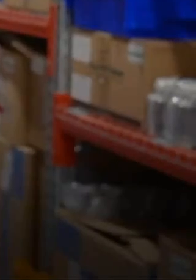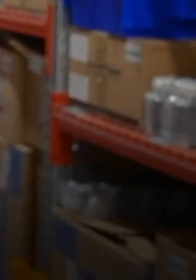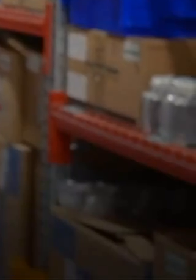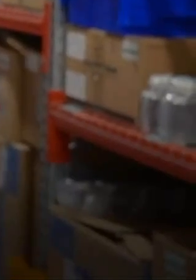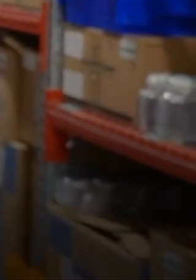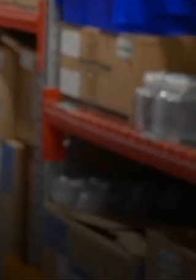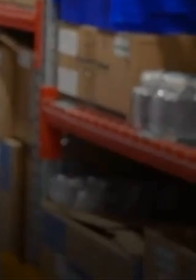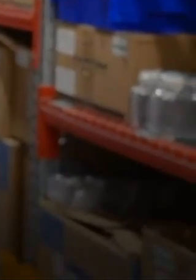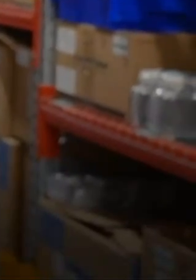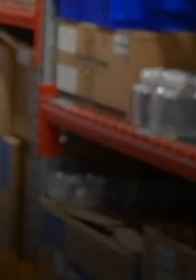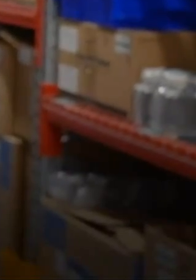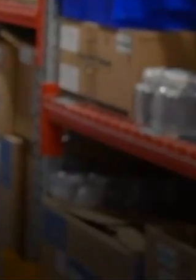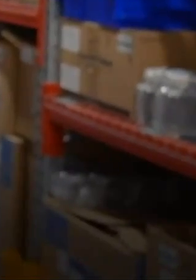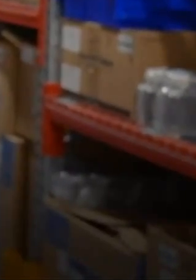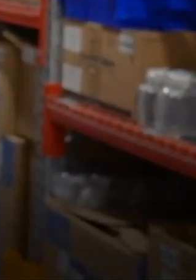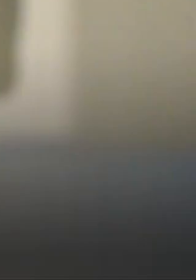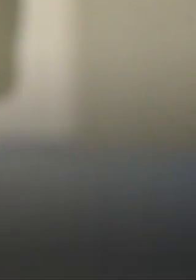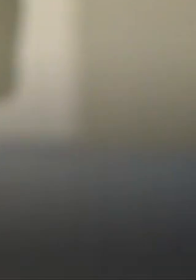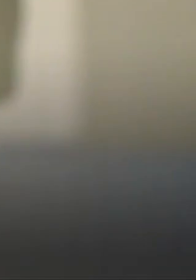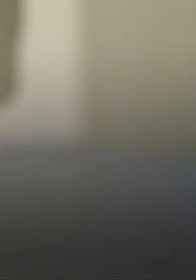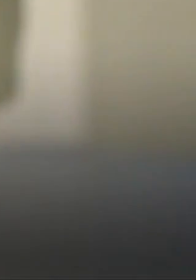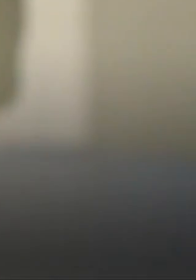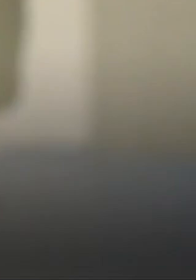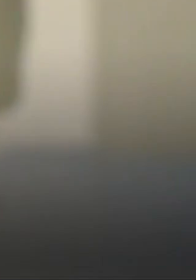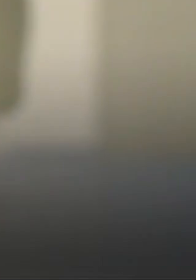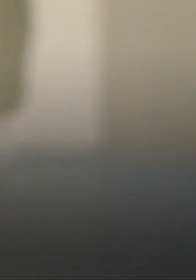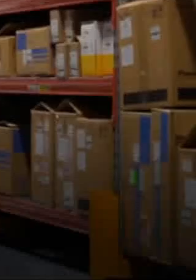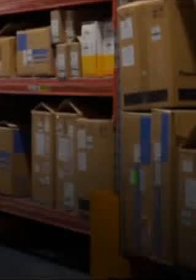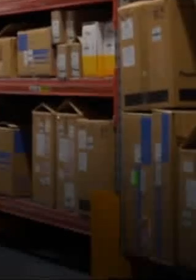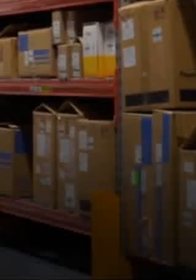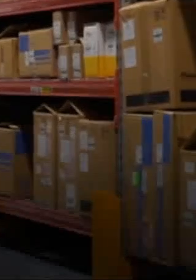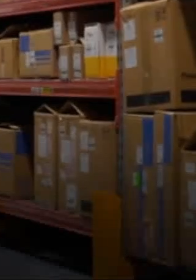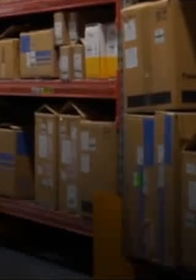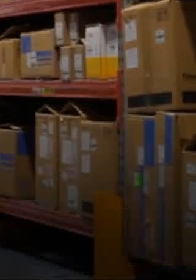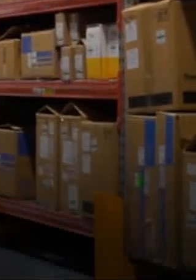มีพระถ้าสิเฮียเธออกซินฝั่งอเมริกา wear